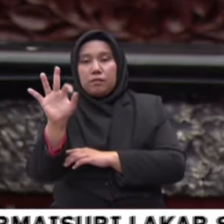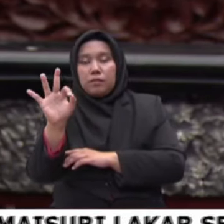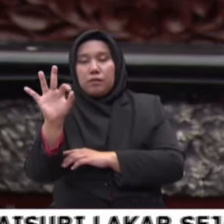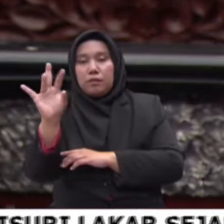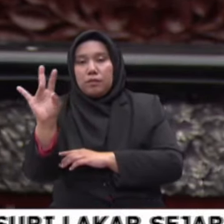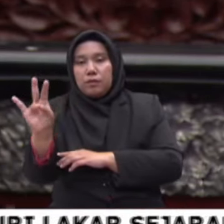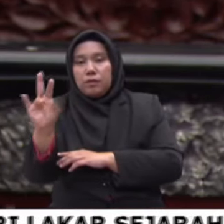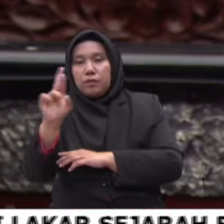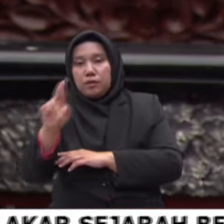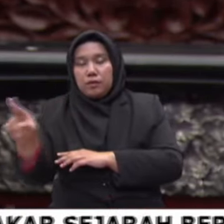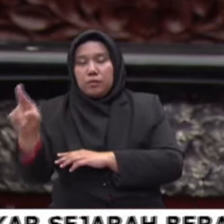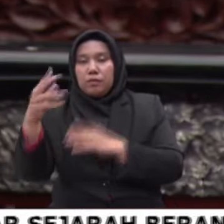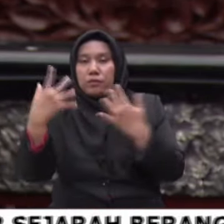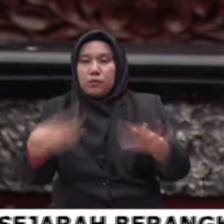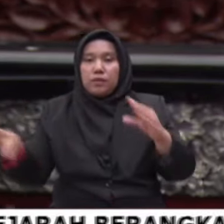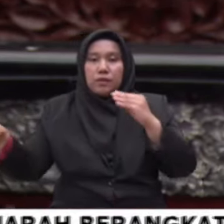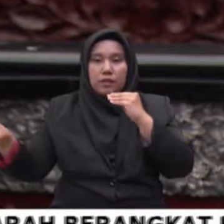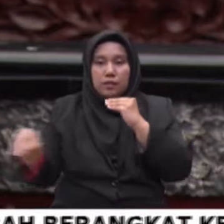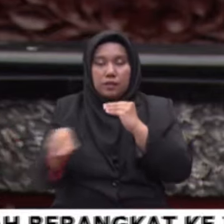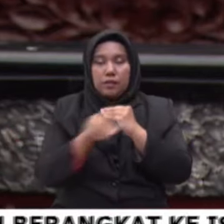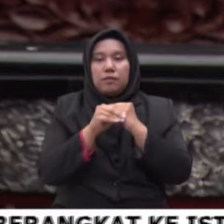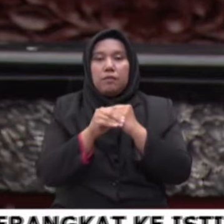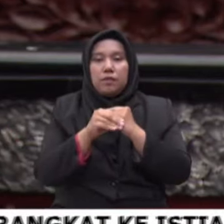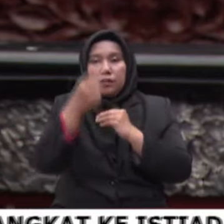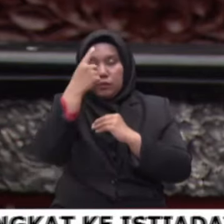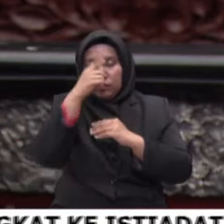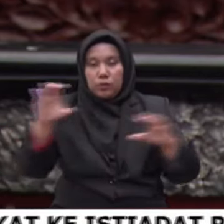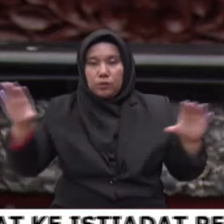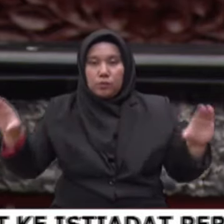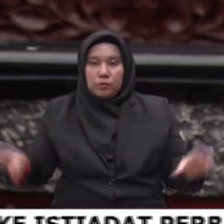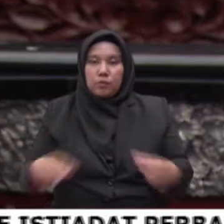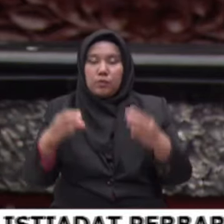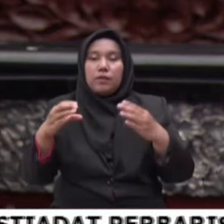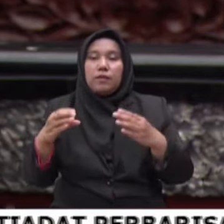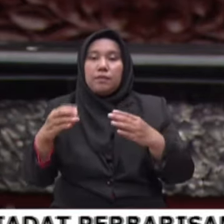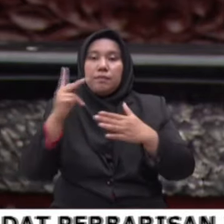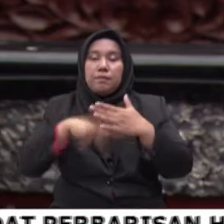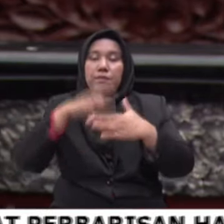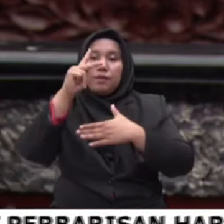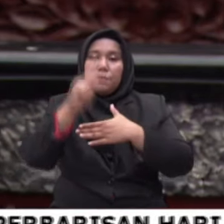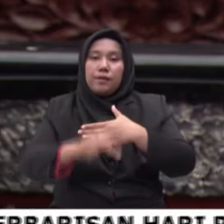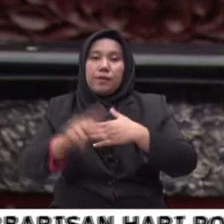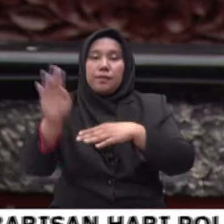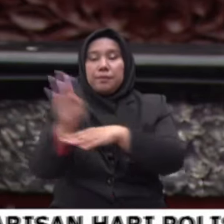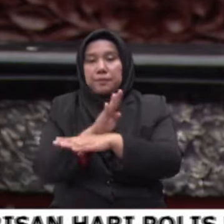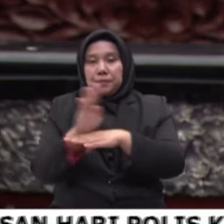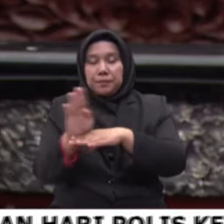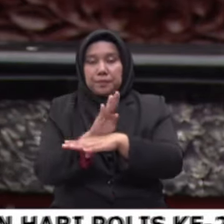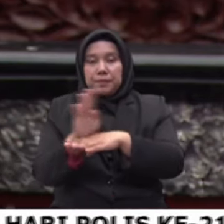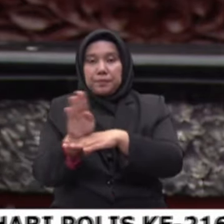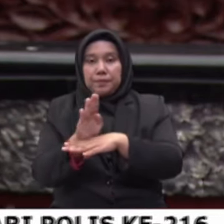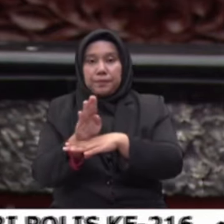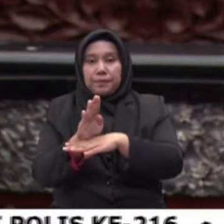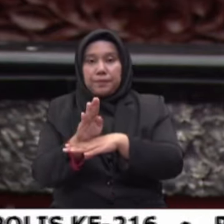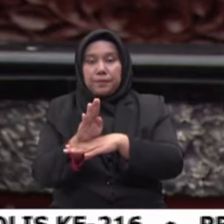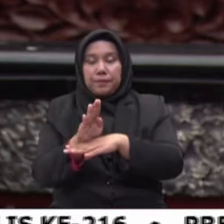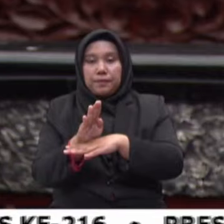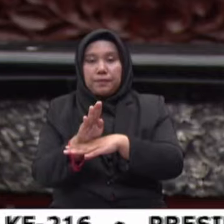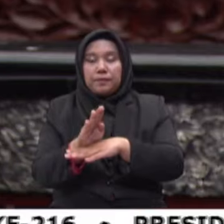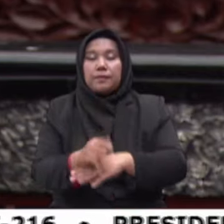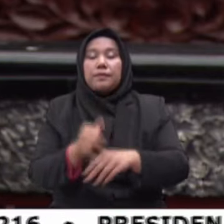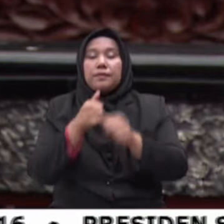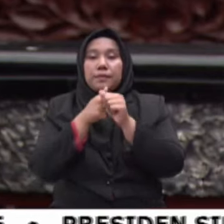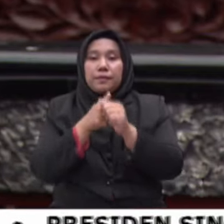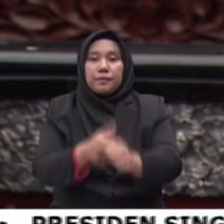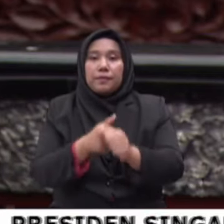telah ditambah untuk melaksanakan program usahawan ini. Berdasarkan perbelanjaan